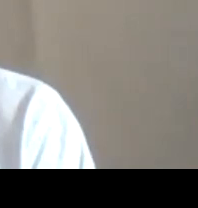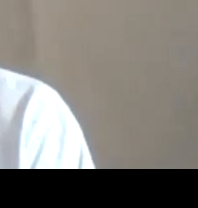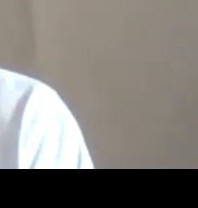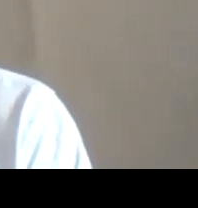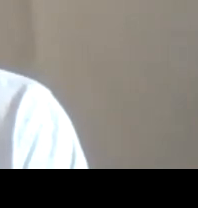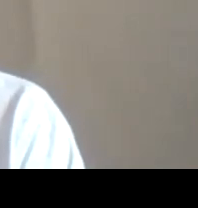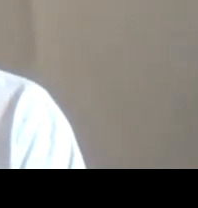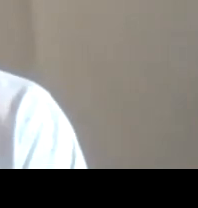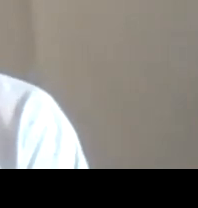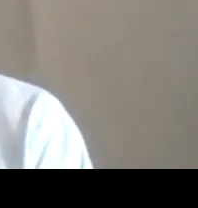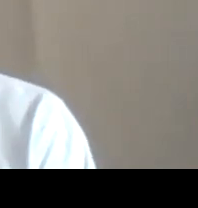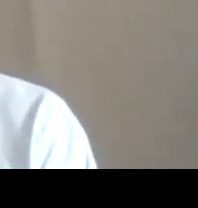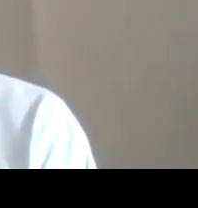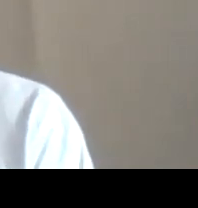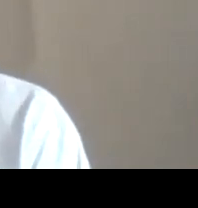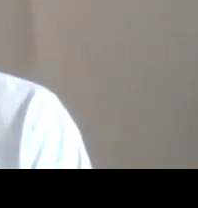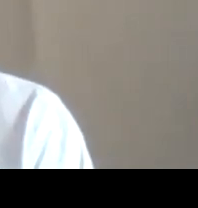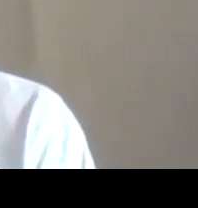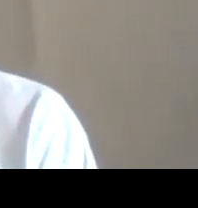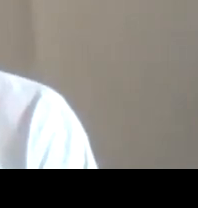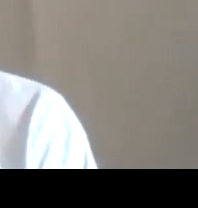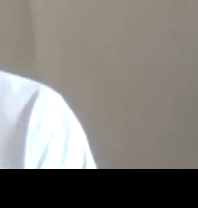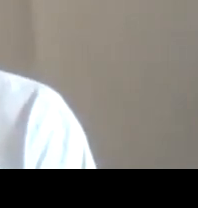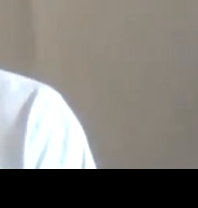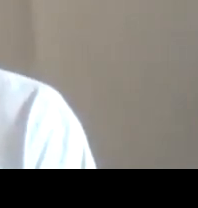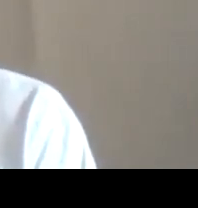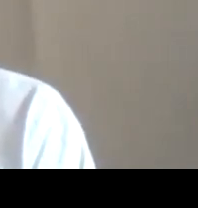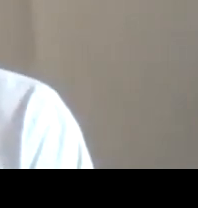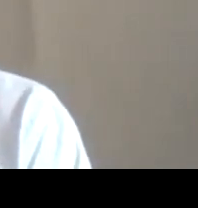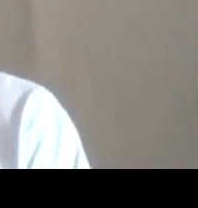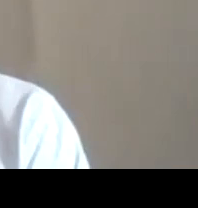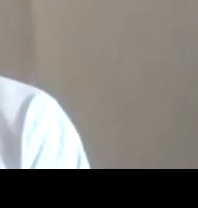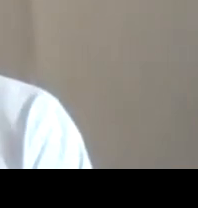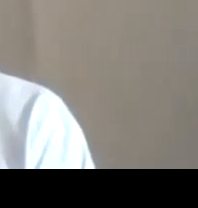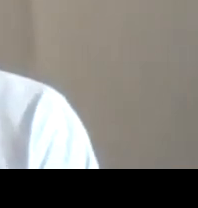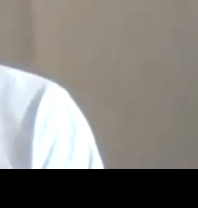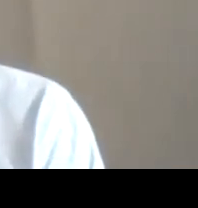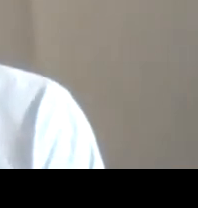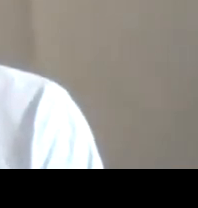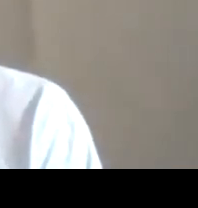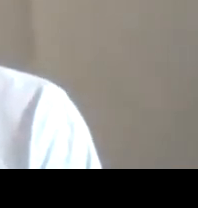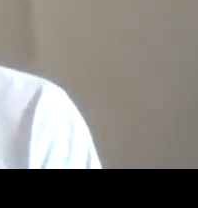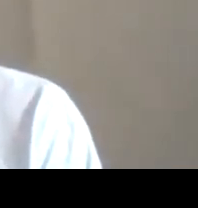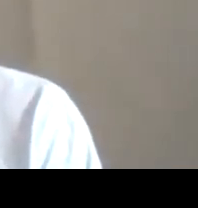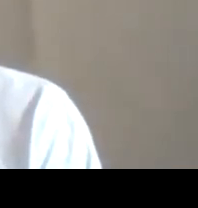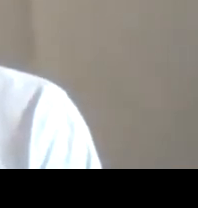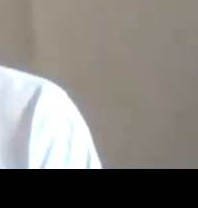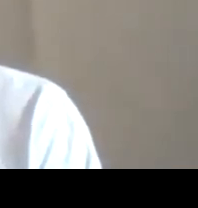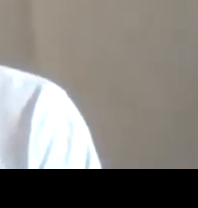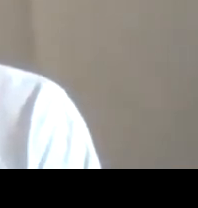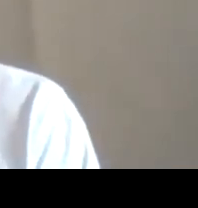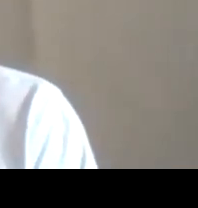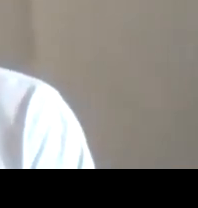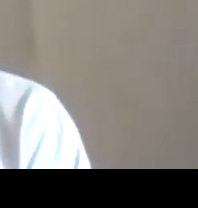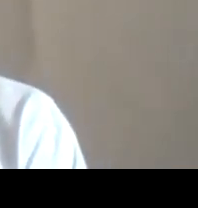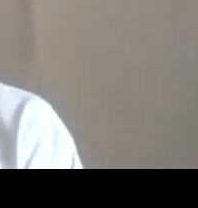La to learn English. Like to learn English. La to learn English. Like to learn English. La to learn